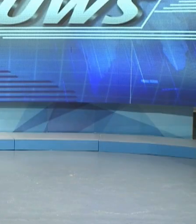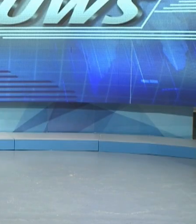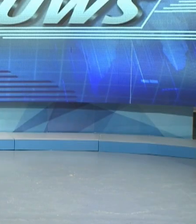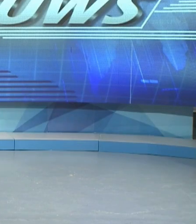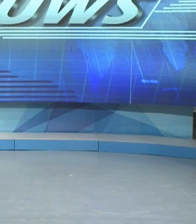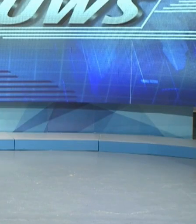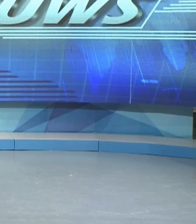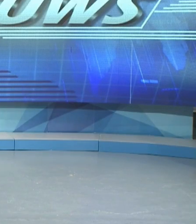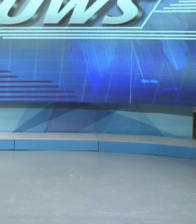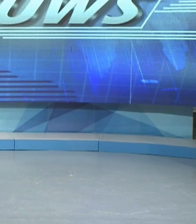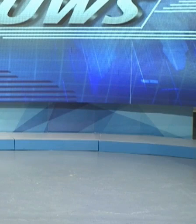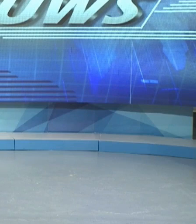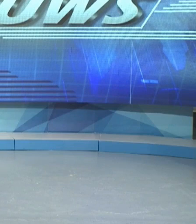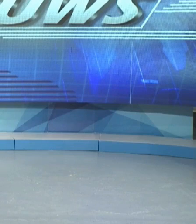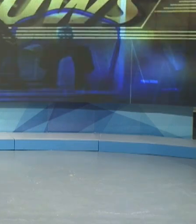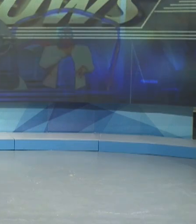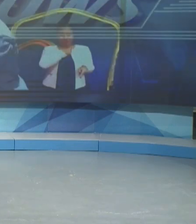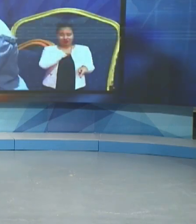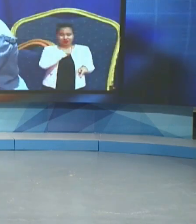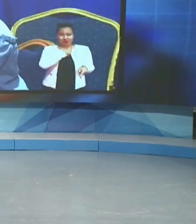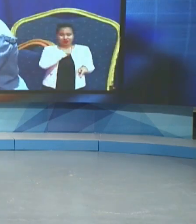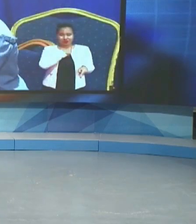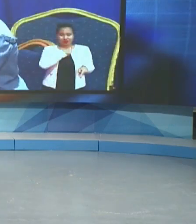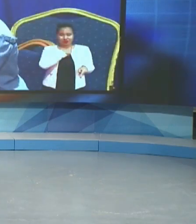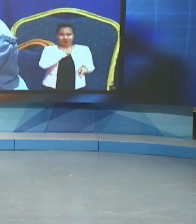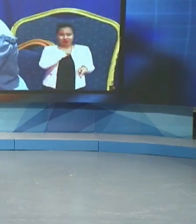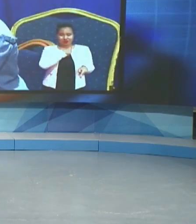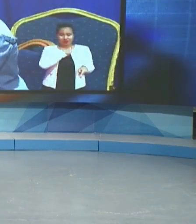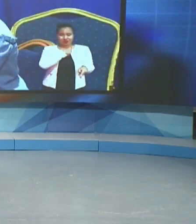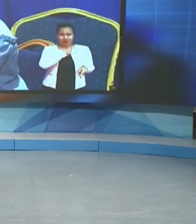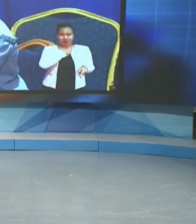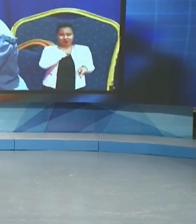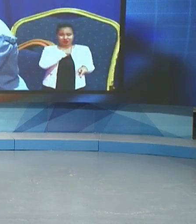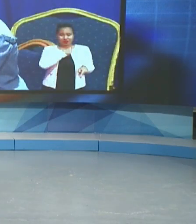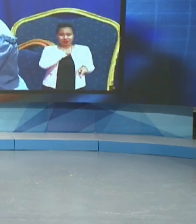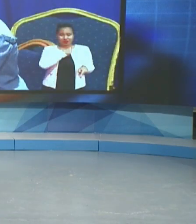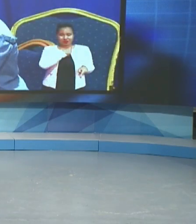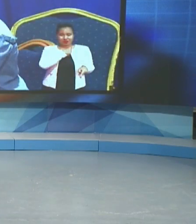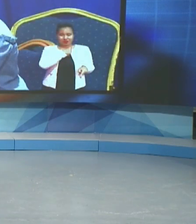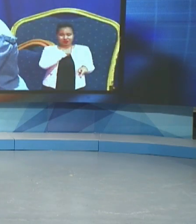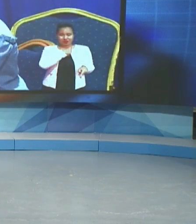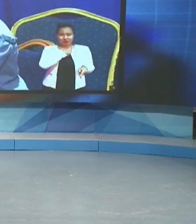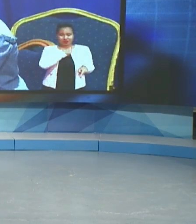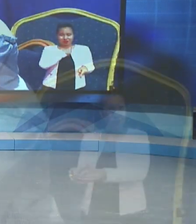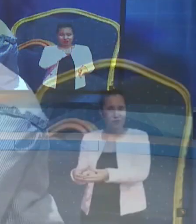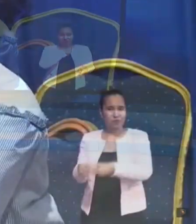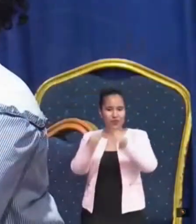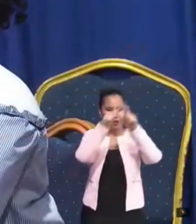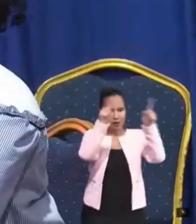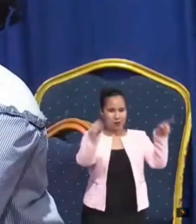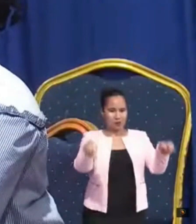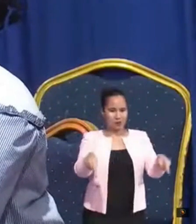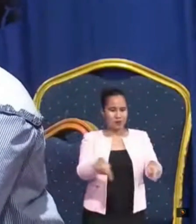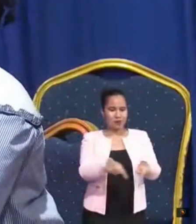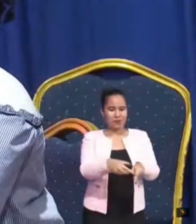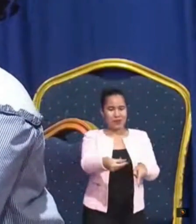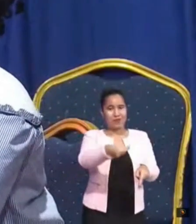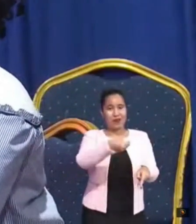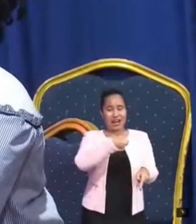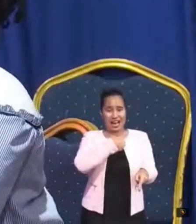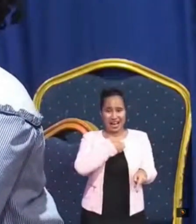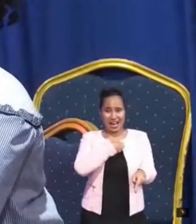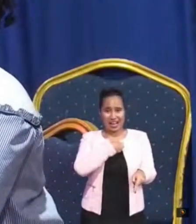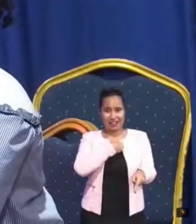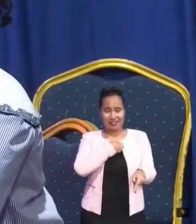In de komende week zullen er weer enkele repatriatievluchten uitgevoerd worden. Dit zei Danielle Feira, directeur Nationale